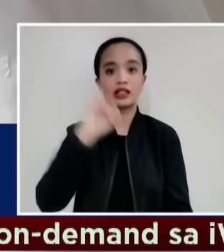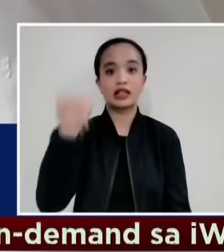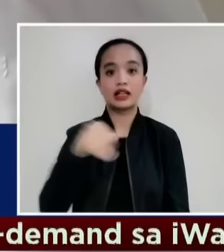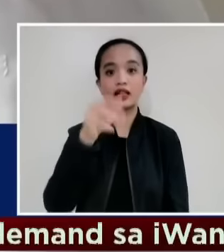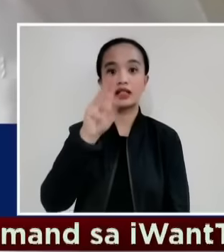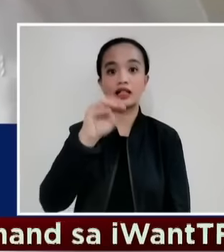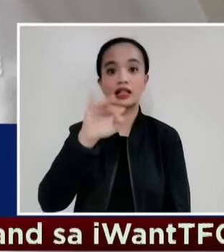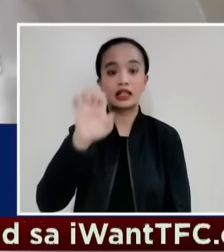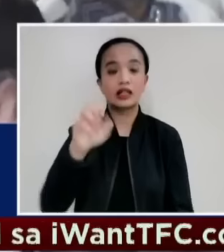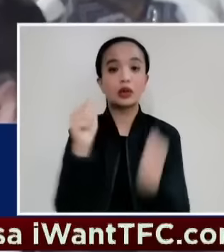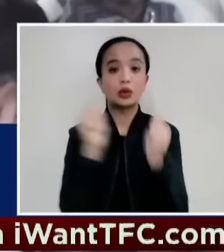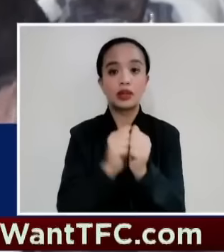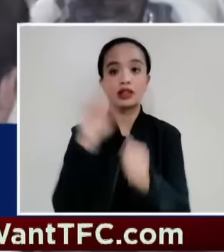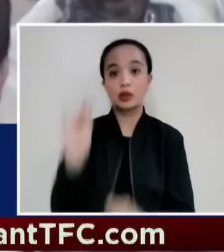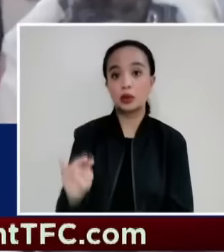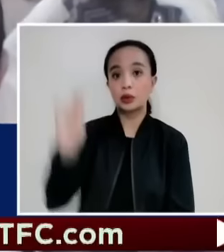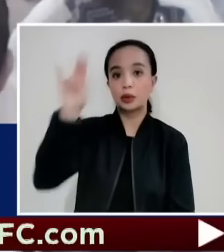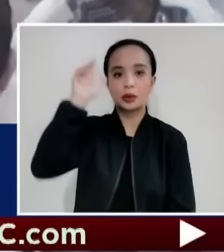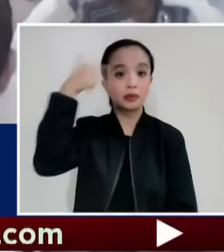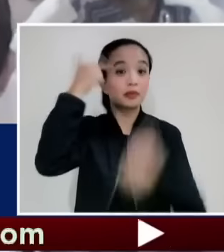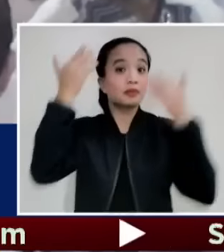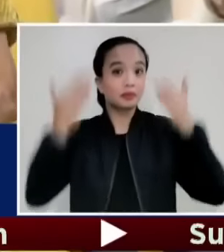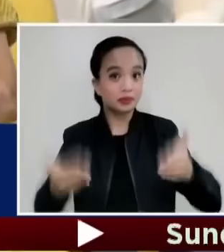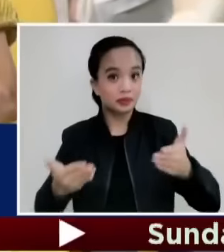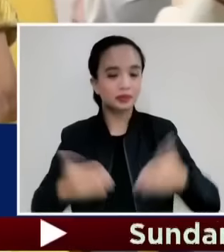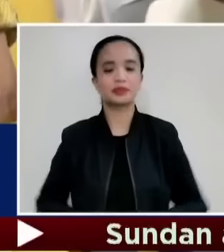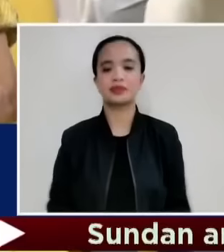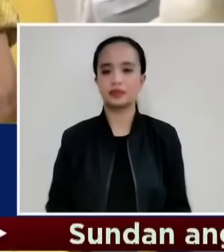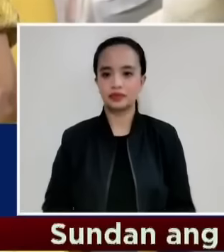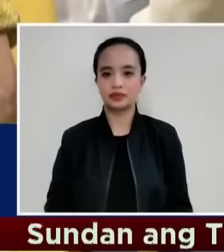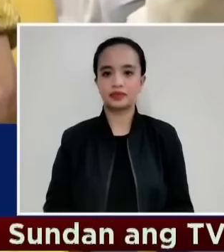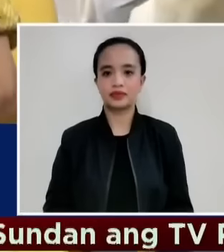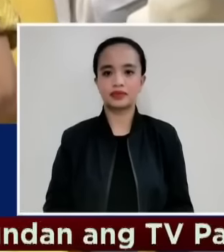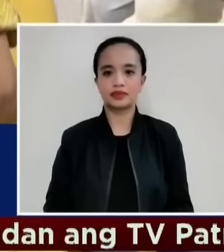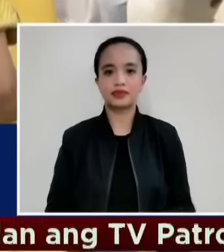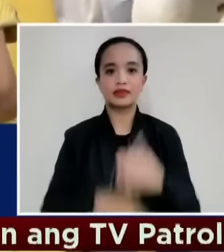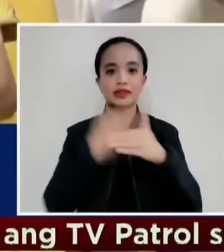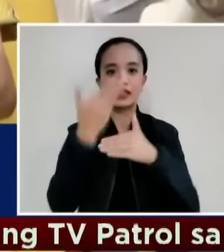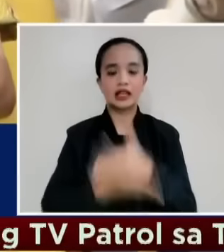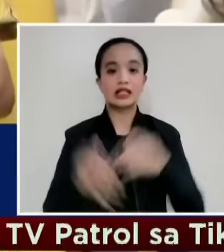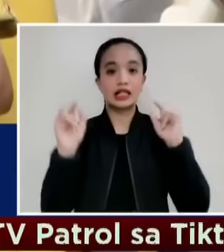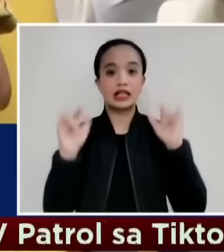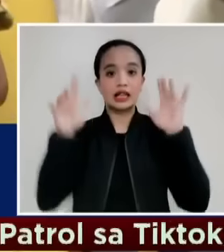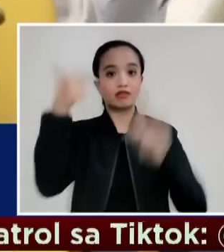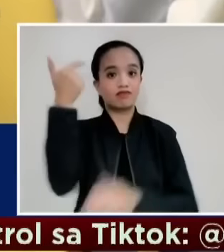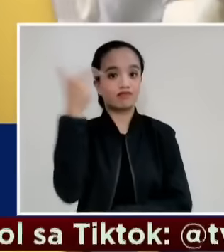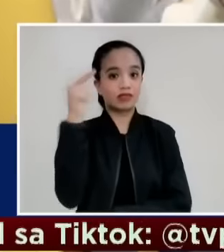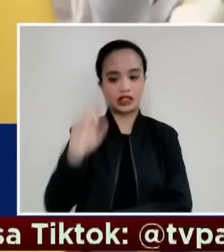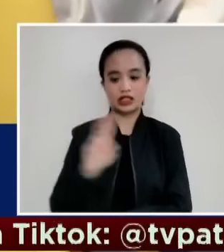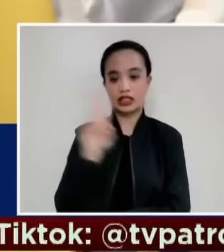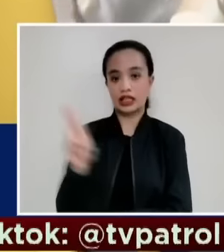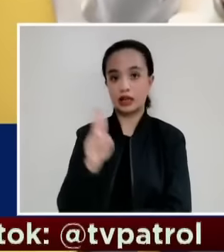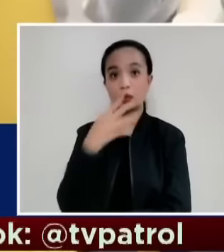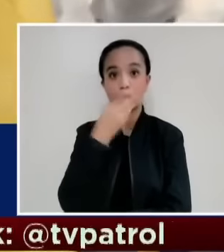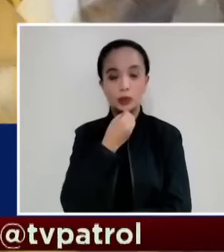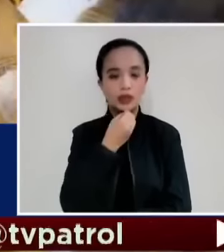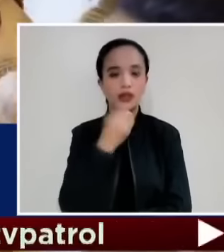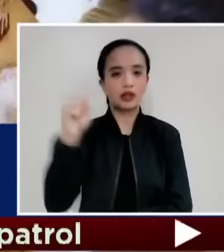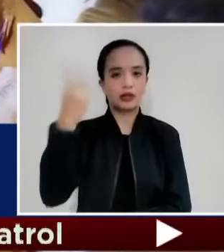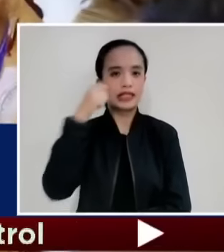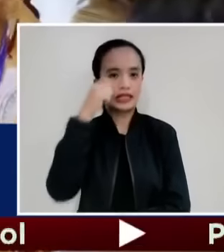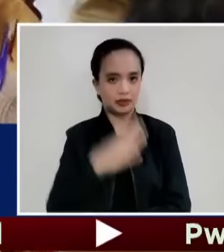nakasama si Ilocos Norte Governor Matthew Marcos Manotok. Isang light green Filipiniana naman ang suot ni First Lady Liza Araneta